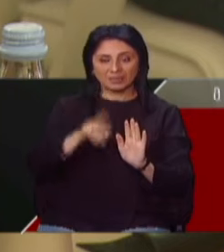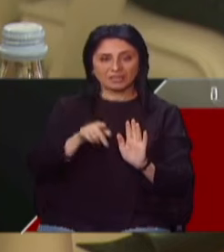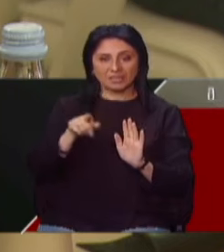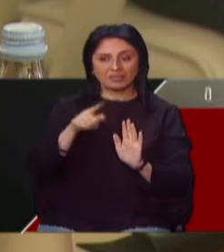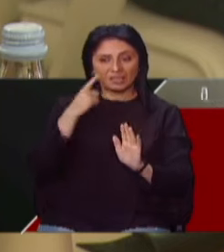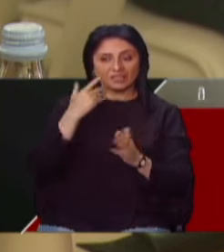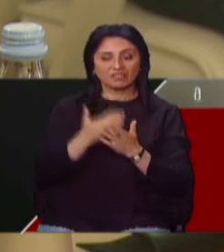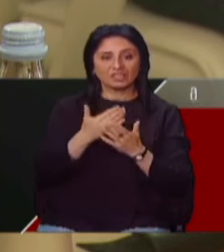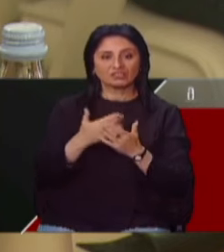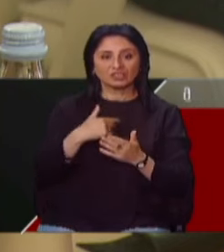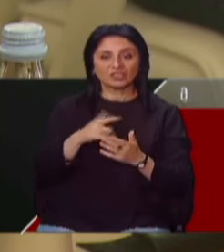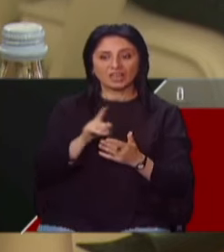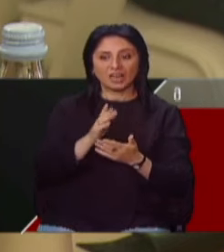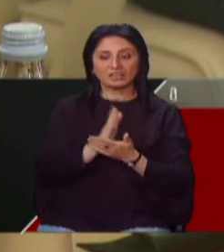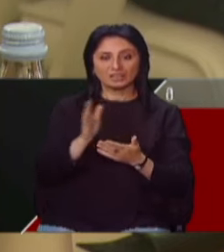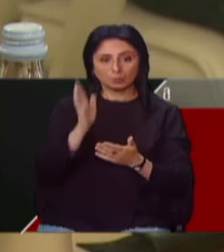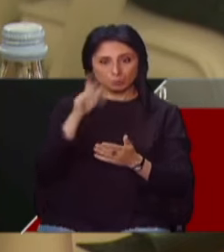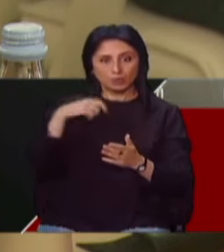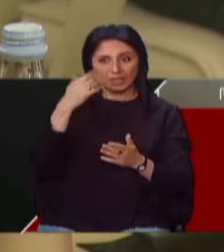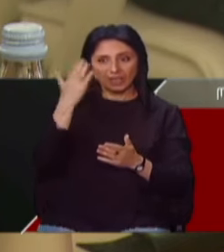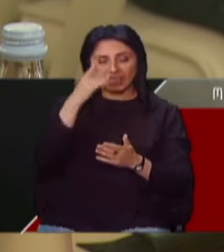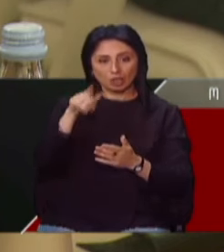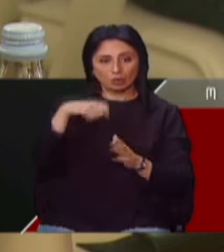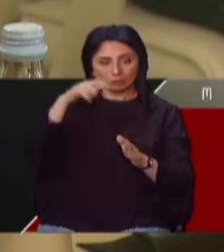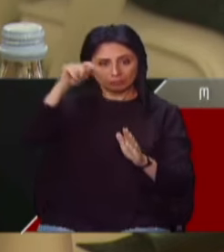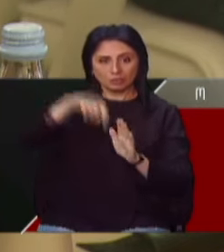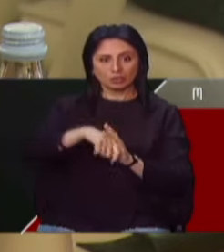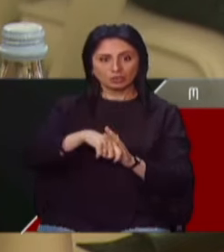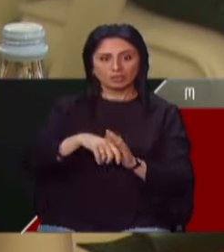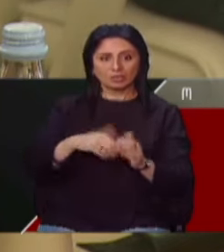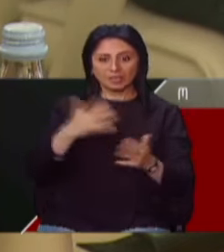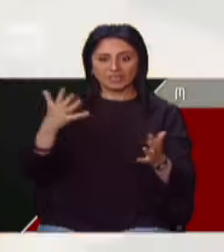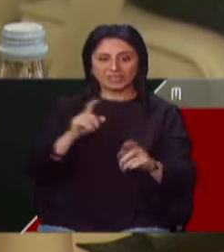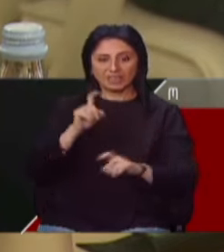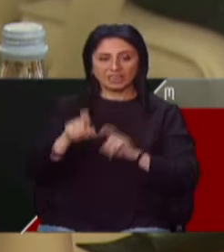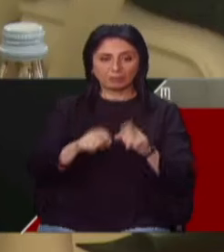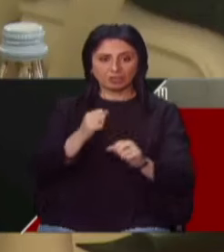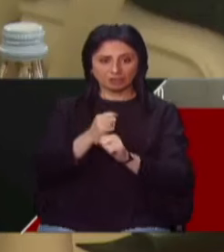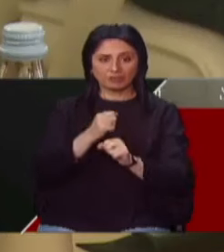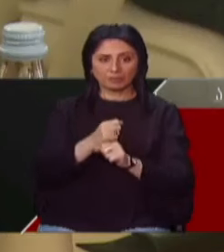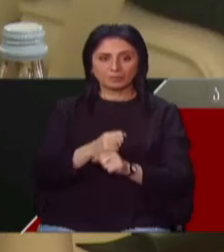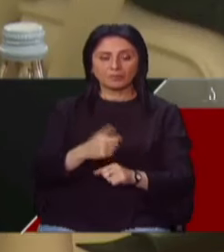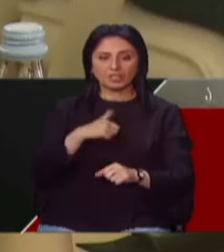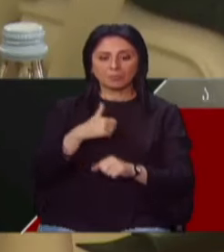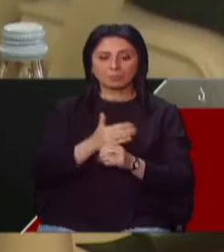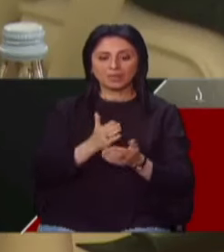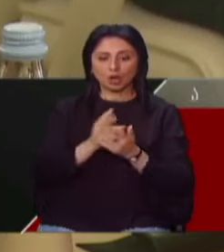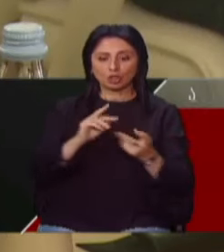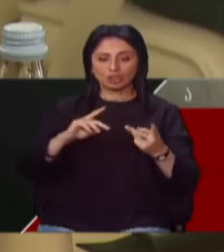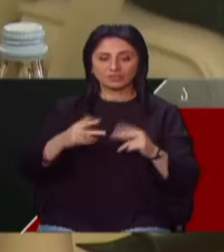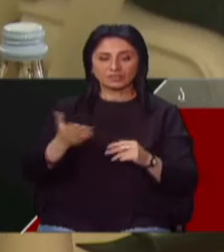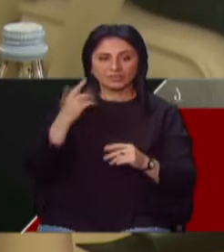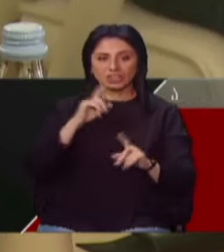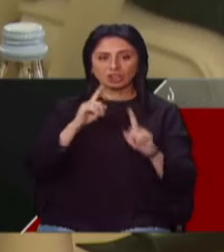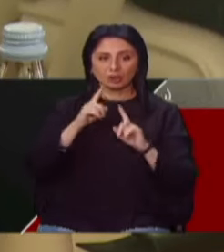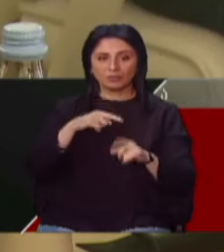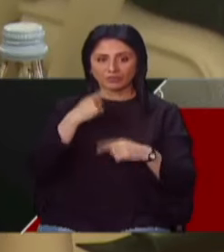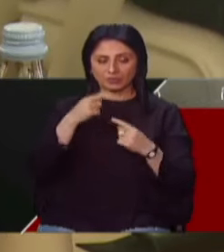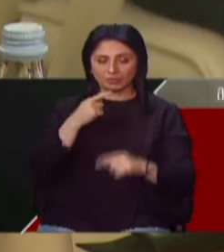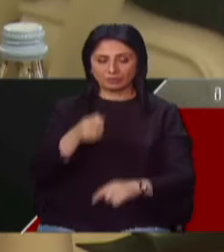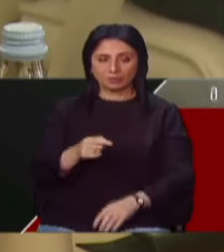რომელიც თვალსაზრისით ჩვენ გარკვეულწილად დიდი ნაბიჯები აქვს საერთოდ ქვეყანას გადასადგმელი. ჩვენ პრიორიტეტების შემცვალეთ მე წინა სხდომაზე ვთქვით